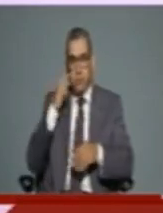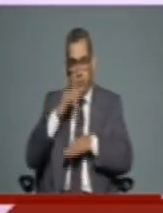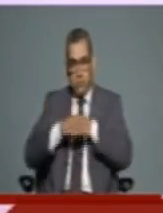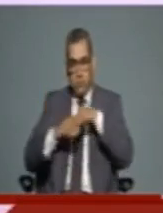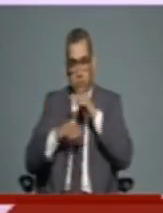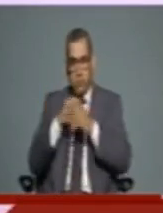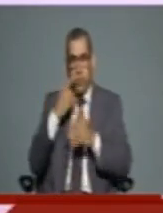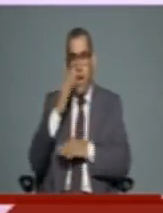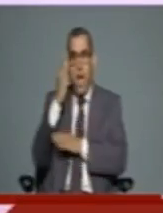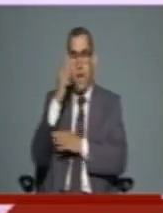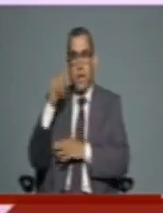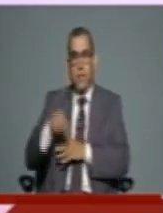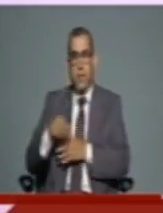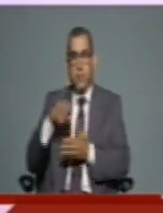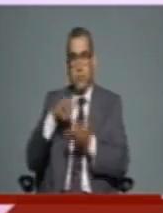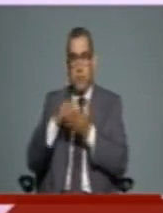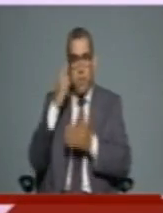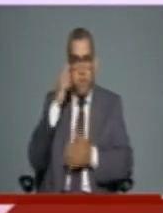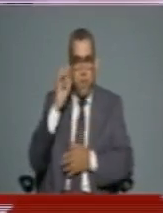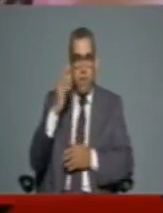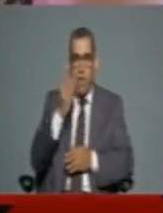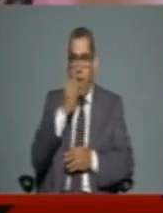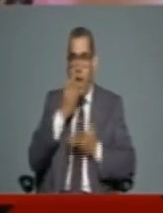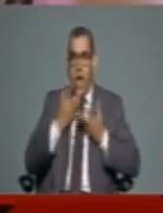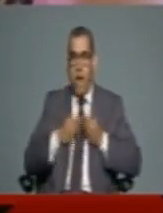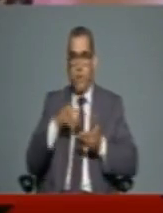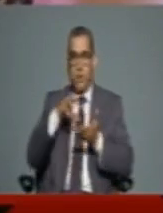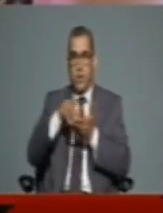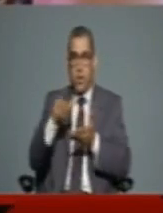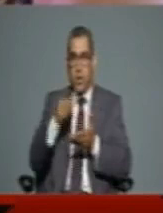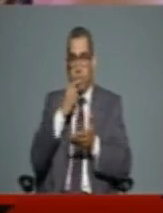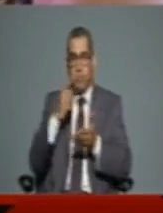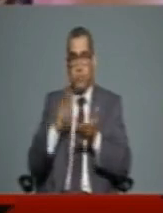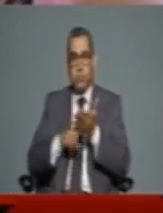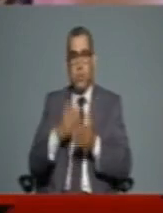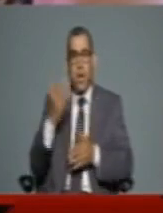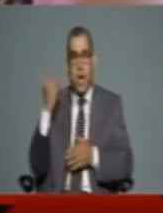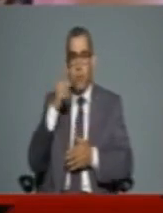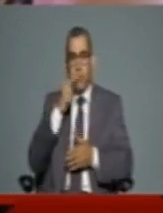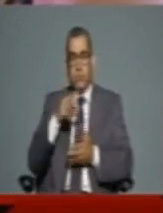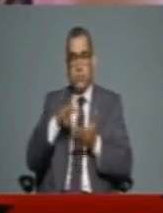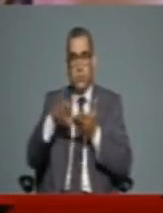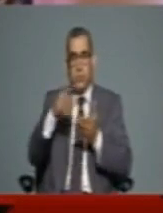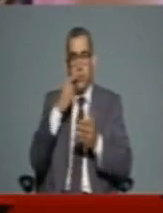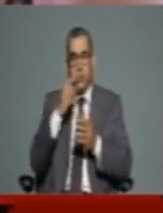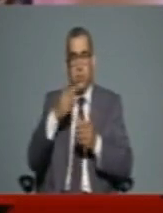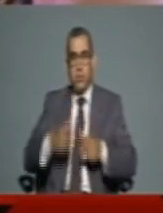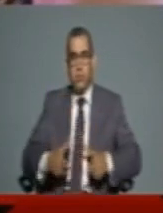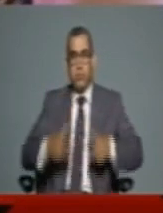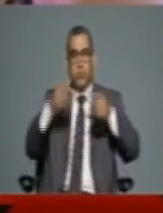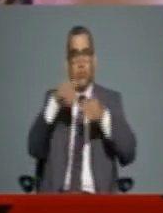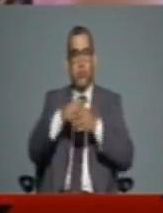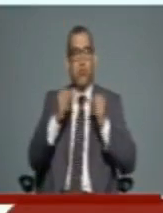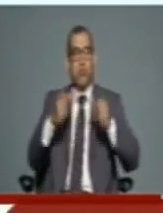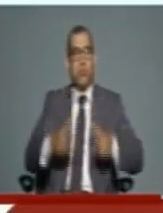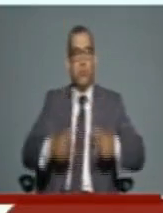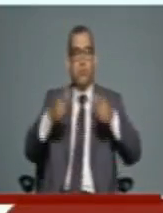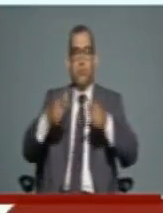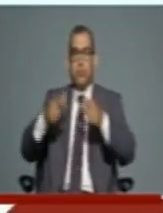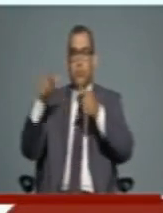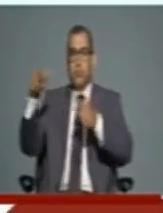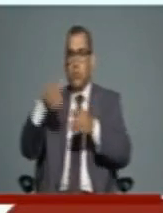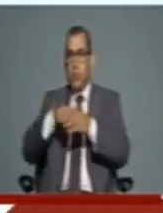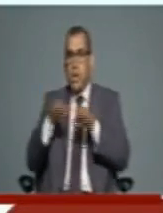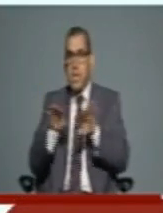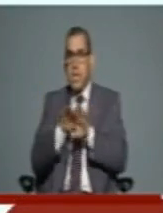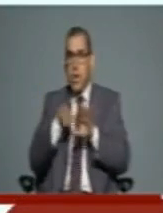في مفهوم الأمن الغذائي. كان عندنا بالنسبة للصوامع، وهو المكان الرئيسي لتخزين الحبوب،